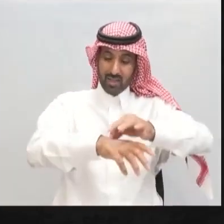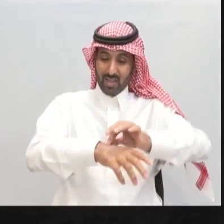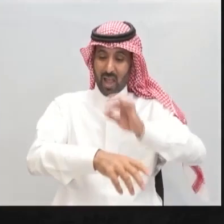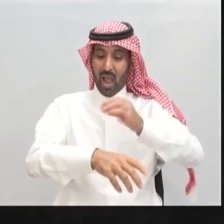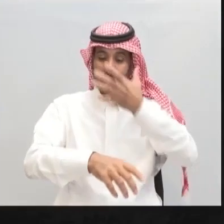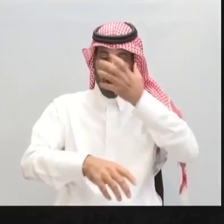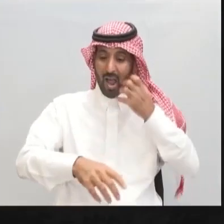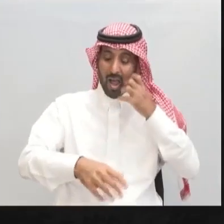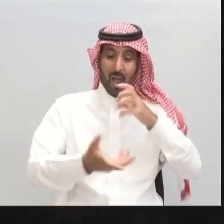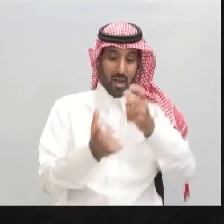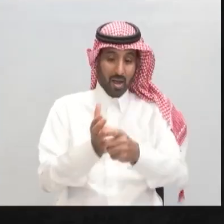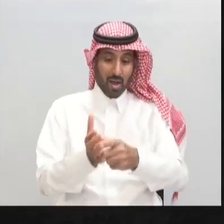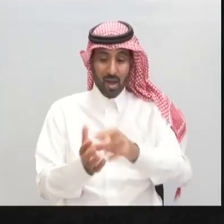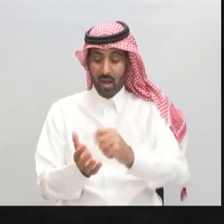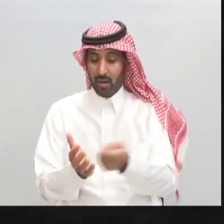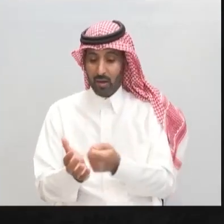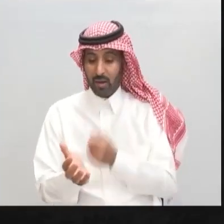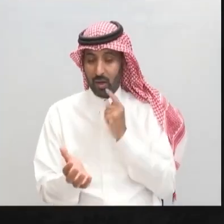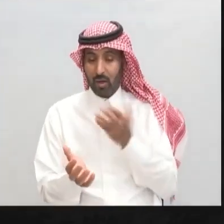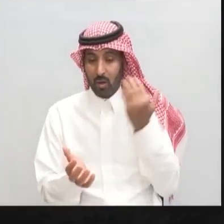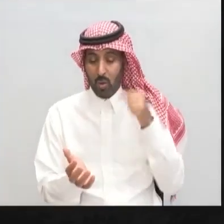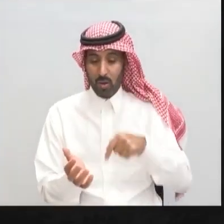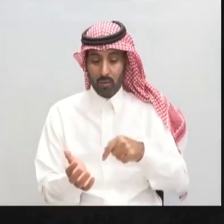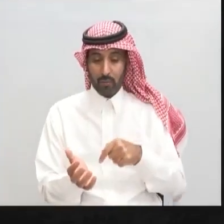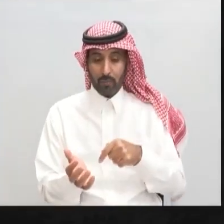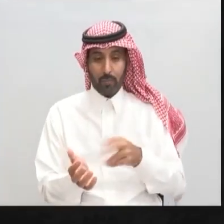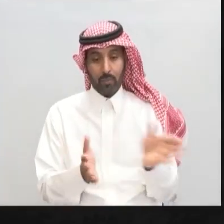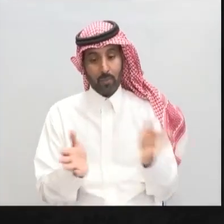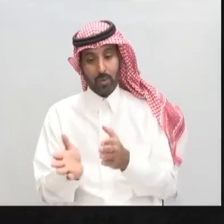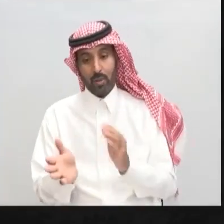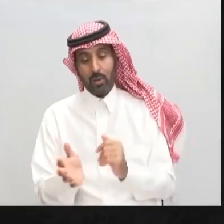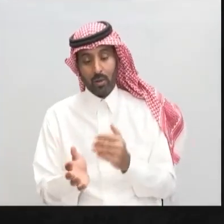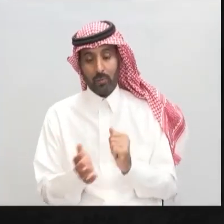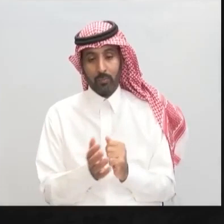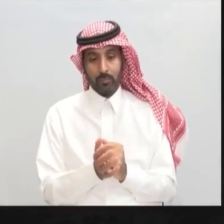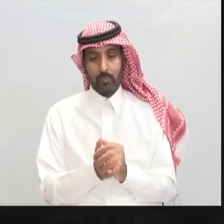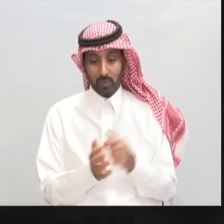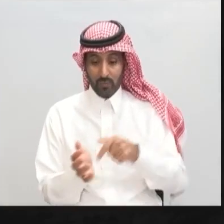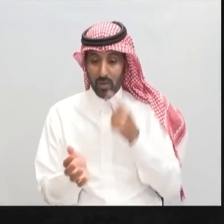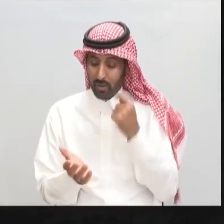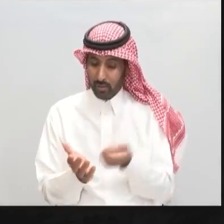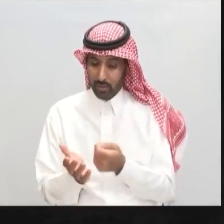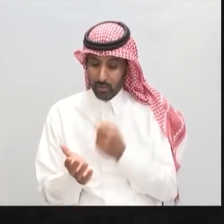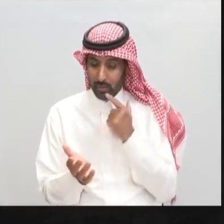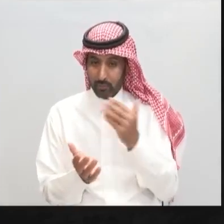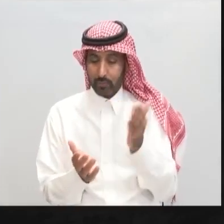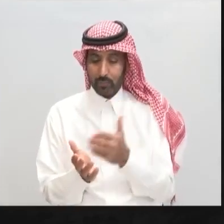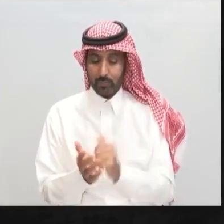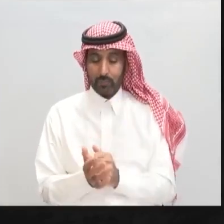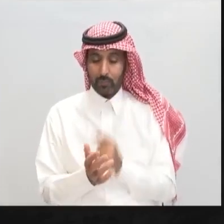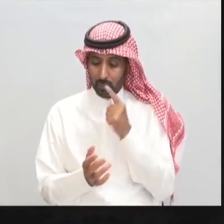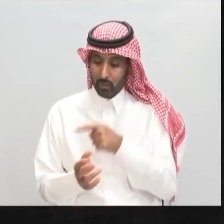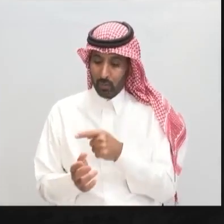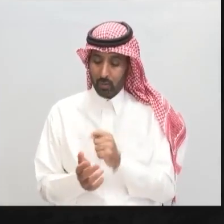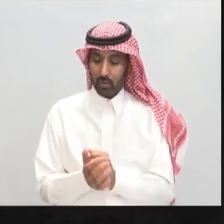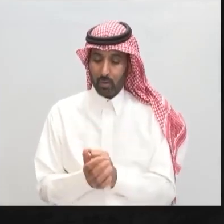الحجاره هذه هي الوسائل المتوفره في عاد النبي عليه الصلاه والسلام فما كان متيسرا من ذلكم الصحابي الذي يكتب